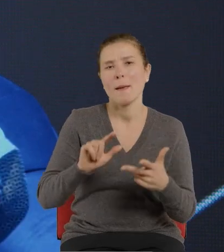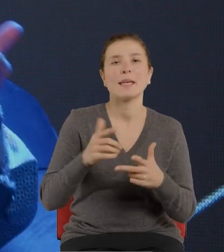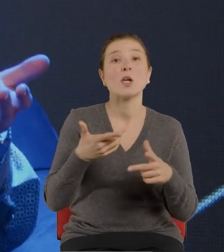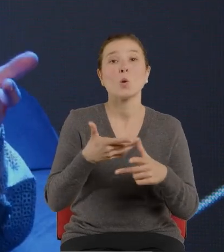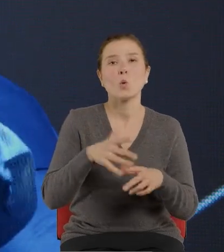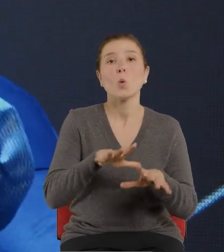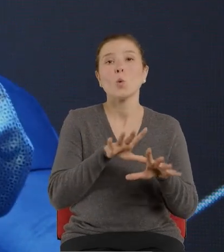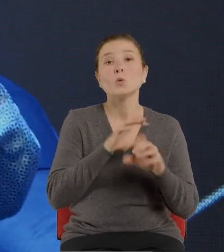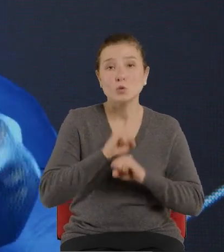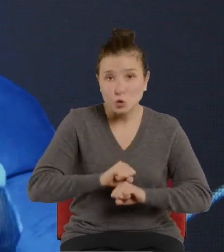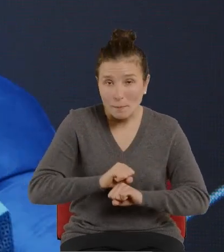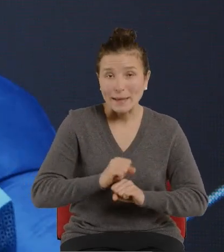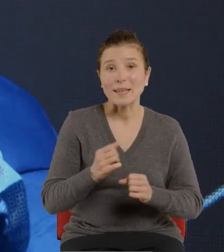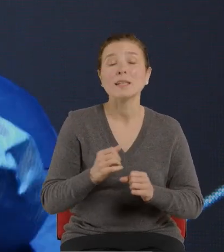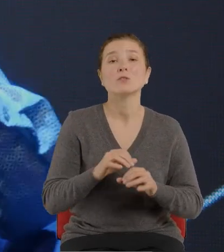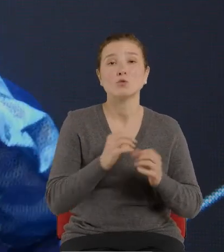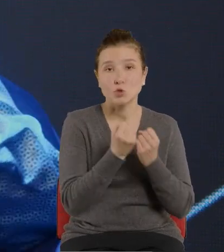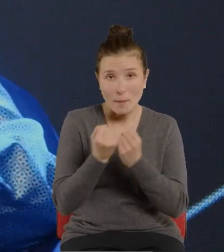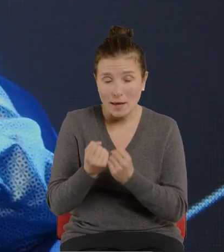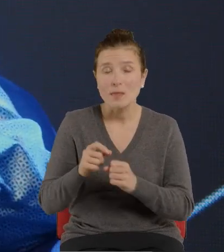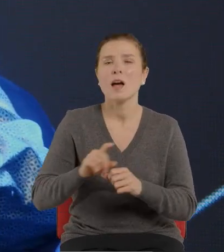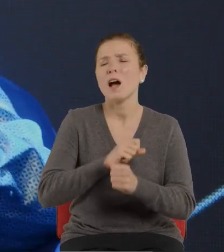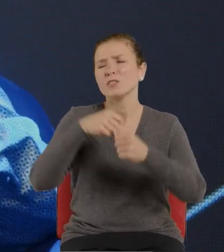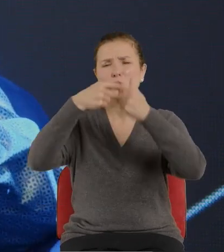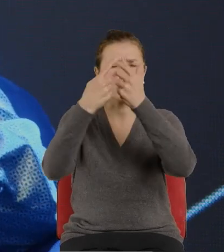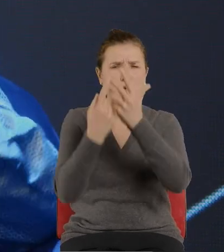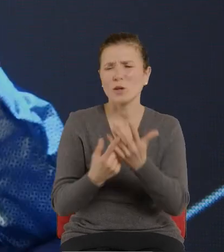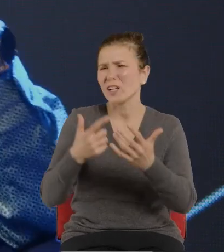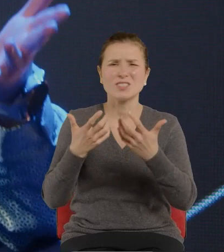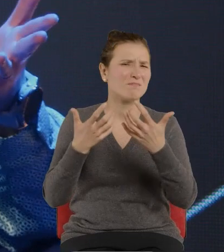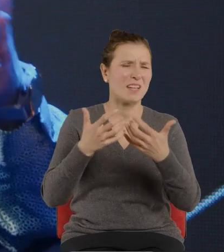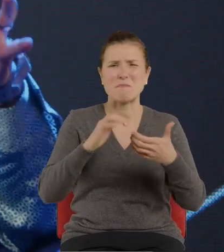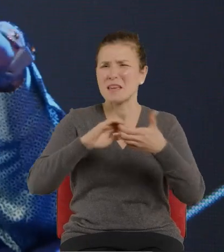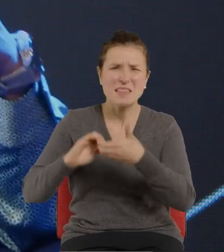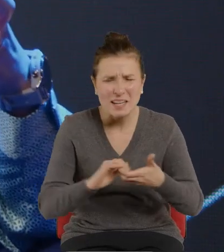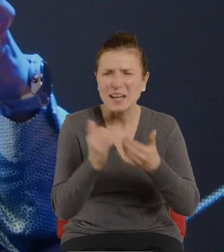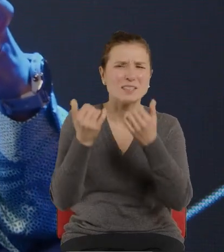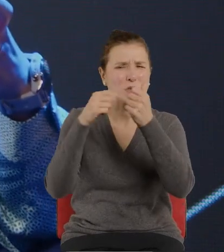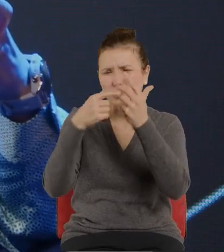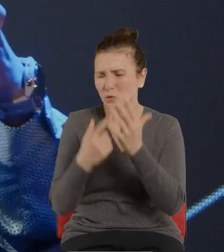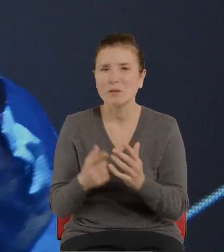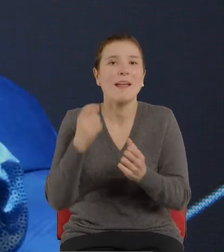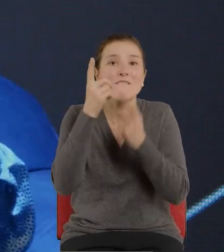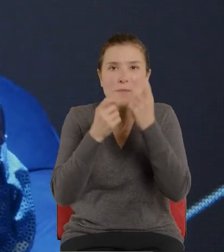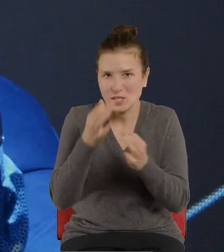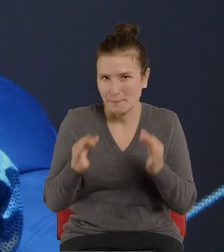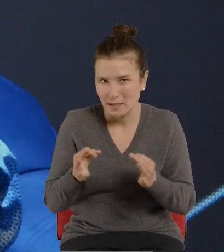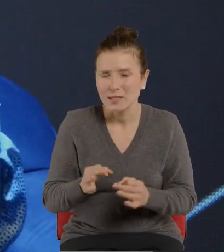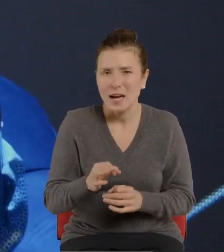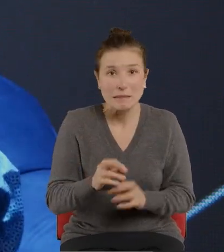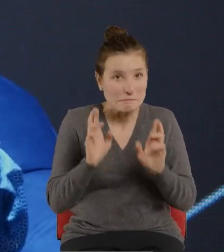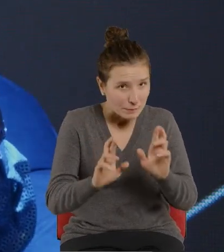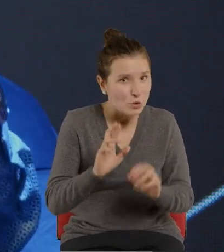się okaże, że tam jest jeszcze szereg punktów, czyli na przykład jakieś integracje, coś cokolwiek, jakby wymyślam teraz, ale mam nadzieję, że rozumiesz, o co chodzi, że